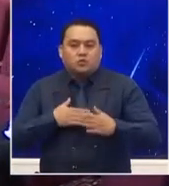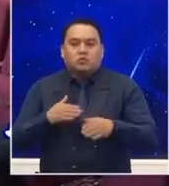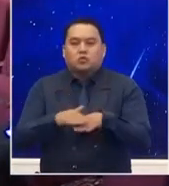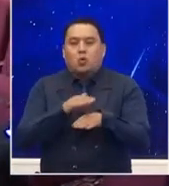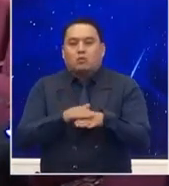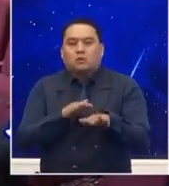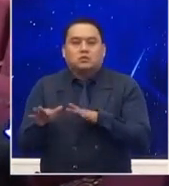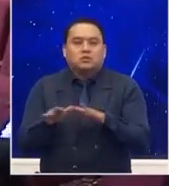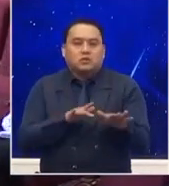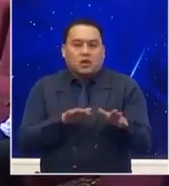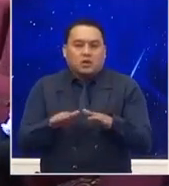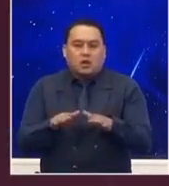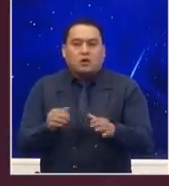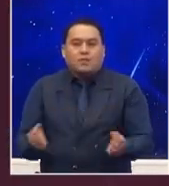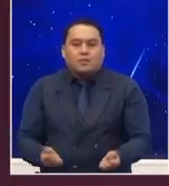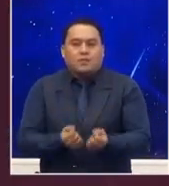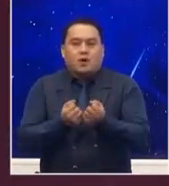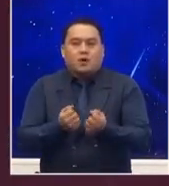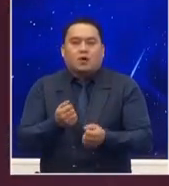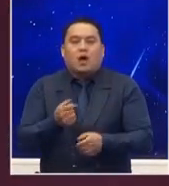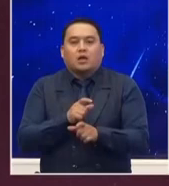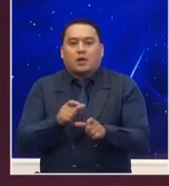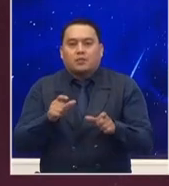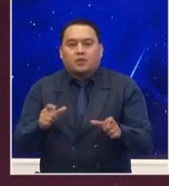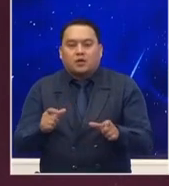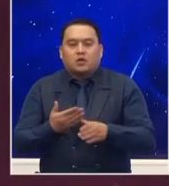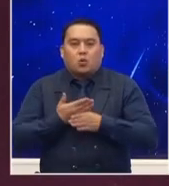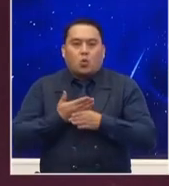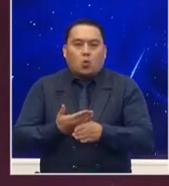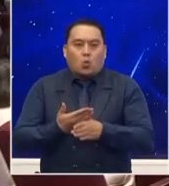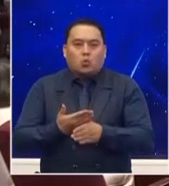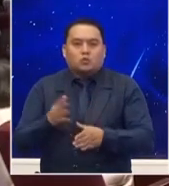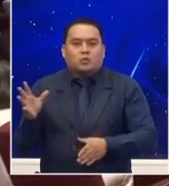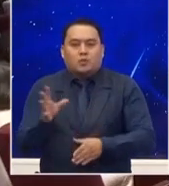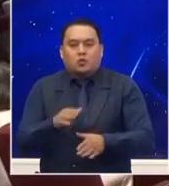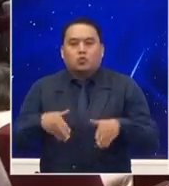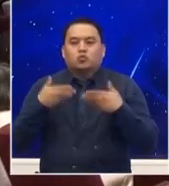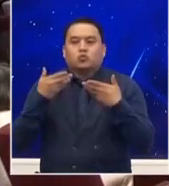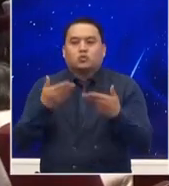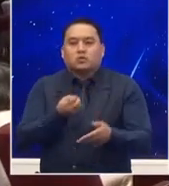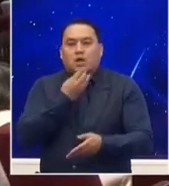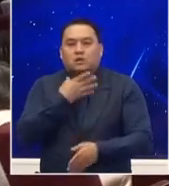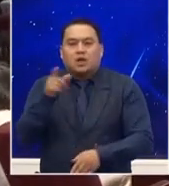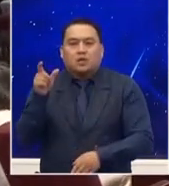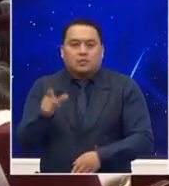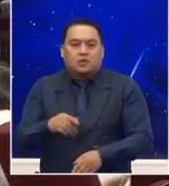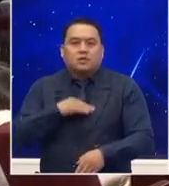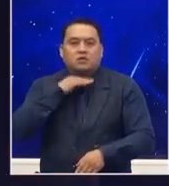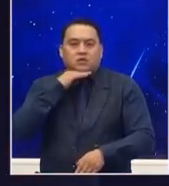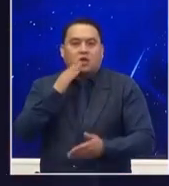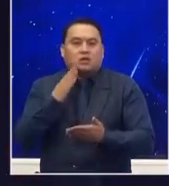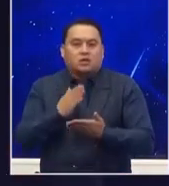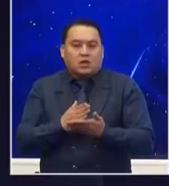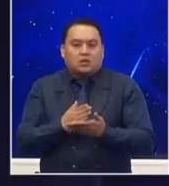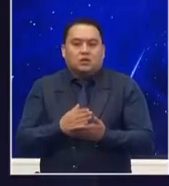іс. Адамгершілікті биік ұстап, жаны жаралы жанның жасын сүртіп, қолдан келген жәрдемін ұсынып жүрген жақсы адамдар жетерлік. Аймақтың сан